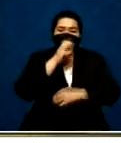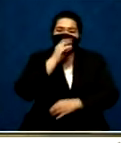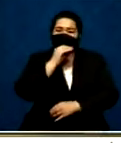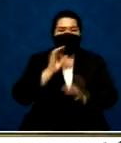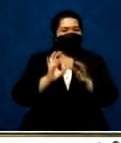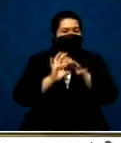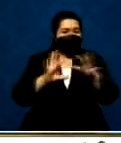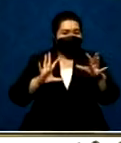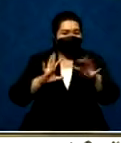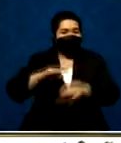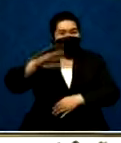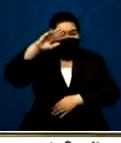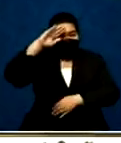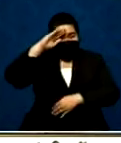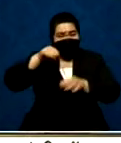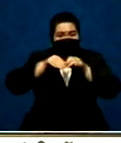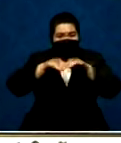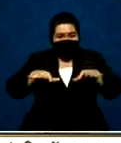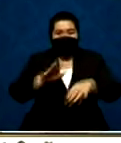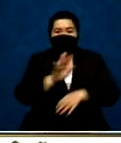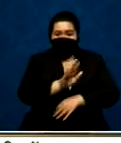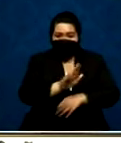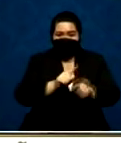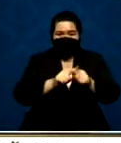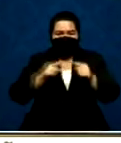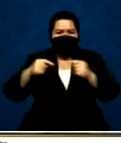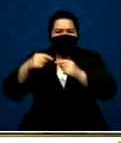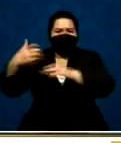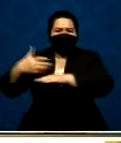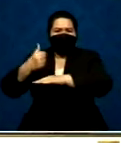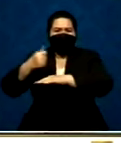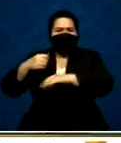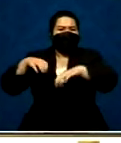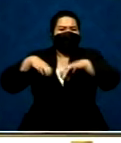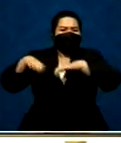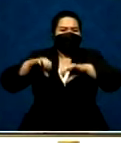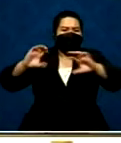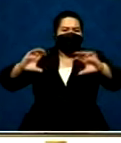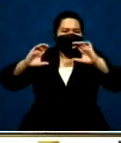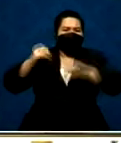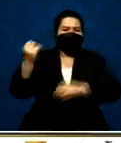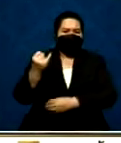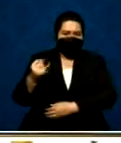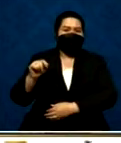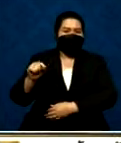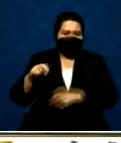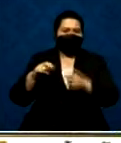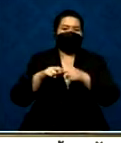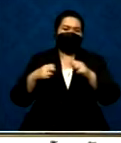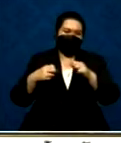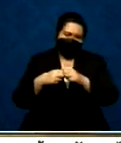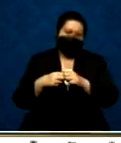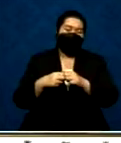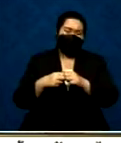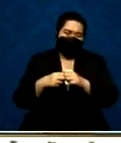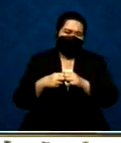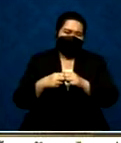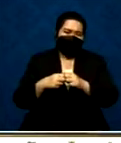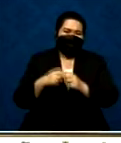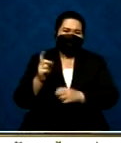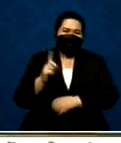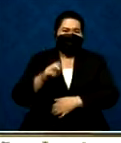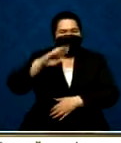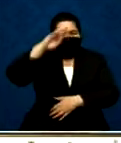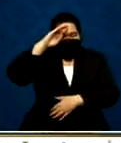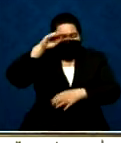ถึงเรื่องโรคระบาดนะครับแต่เพราะการเมืองที่ไม่ดีการบริหารงานของรัฐบาลที่ไม่ดีนี่แหละครับเป็นโอกาสที่ทำให้เกิด